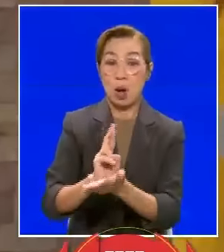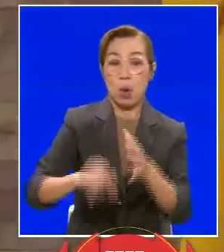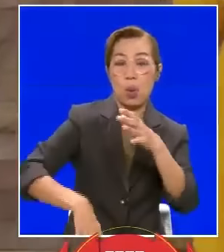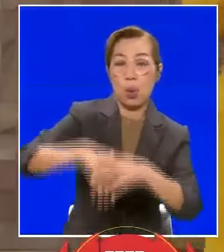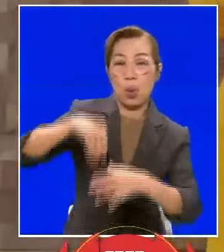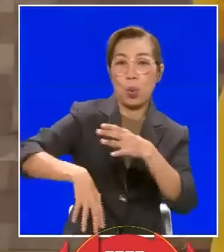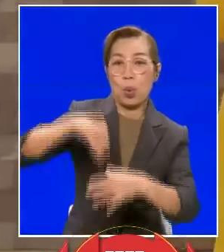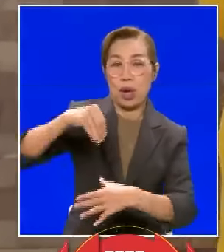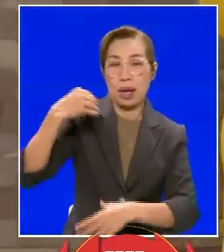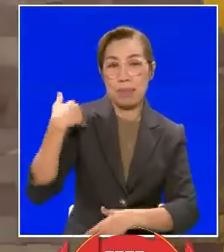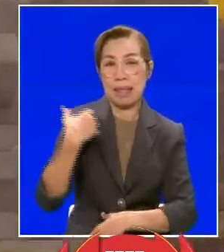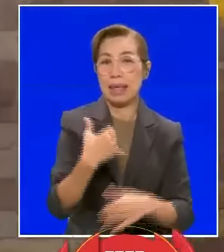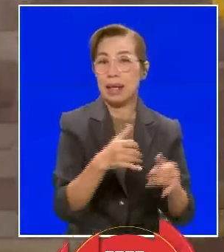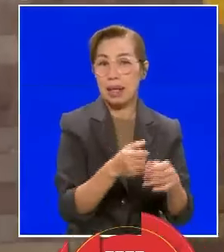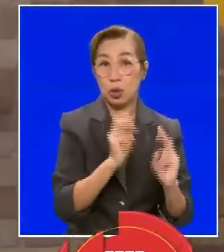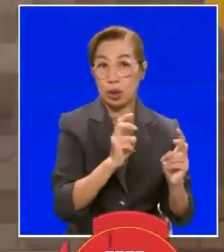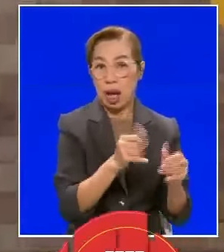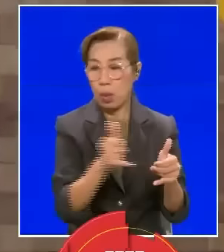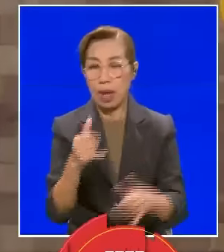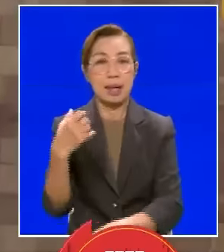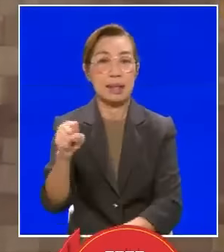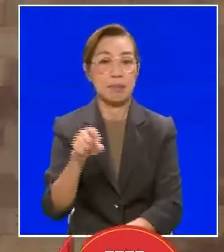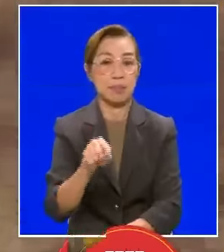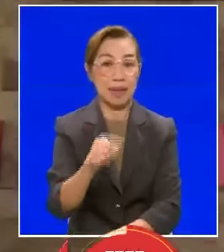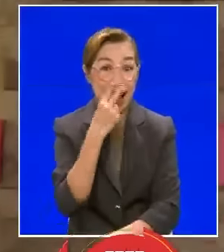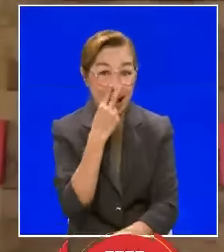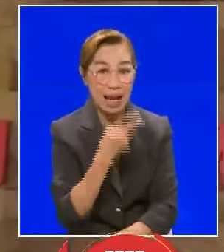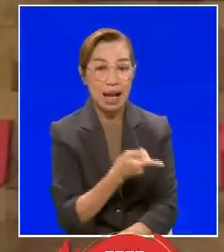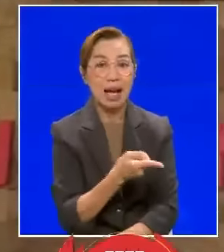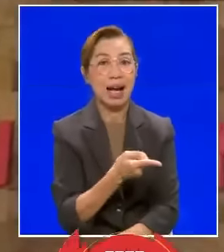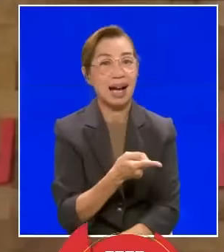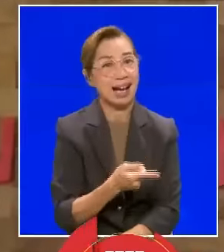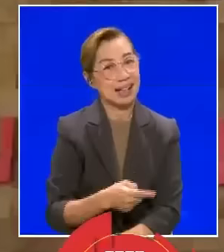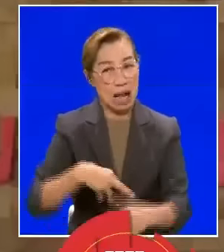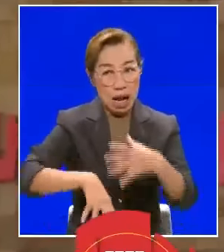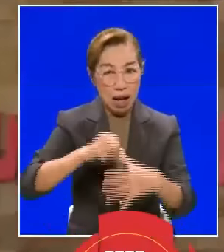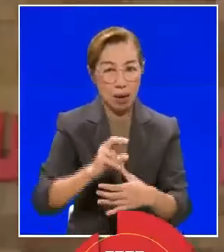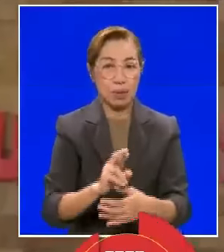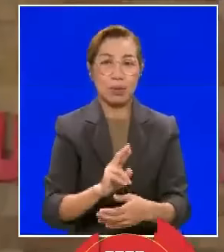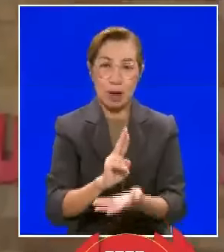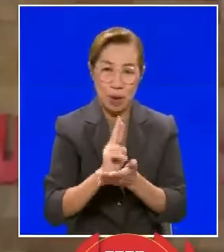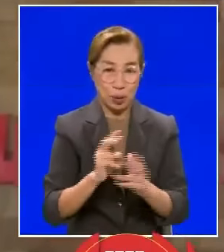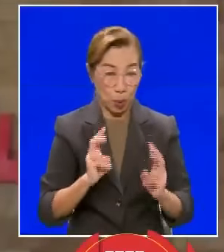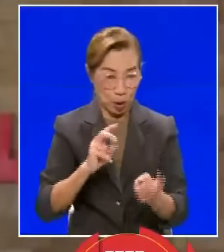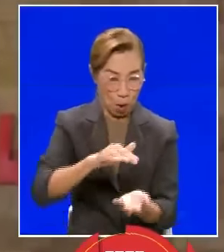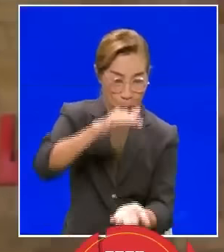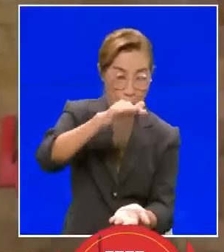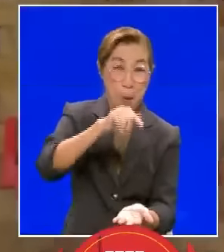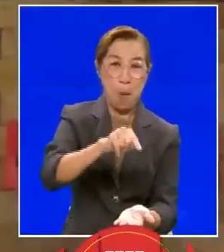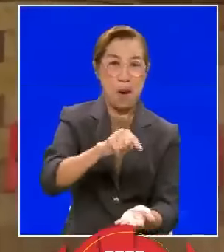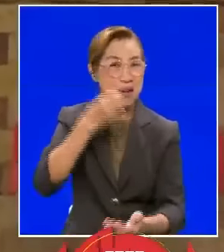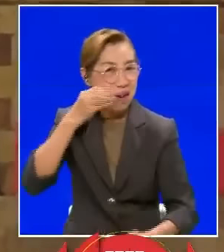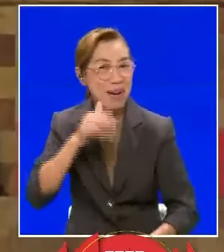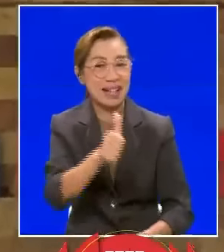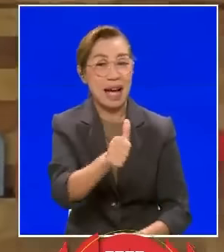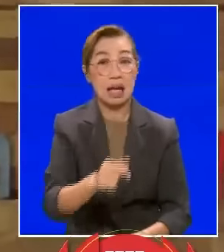ลกันมาลุ้นกันหลังจากที่ปิดเทอมกันไปกว่า2เดือนอุ๊ยเนี่ยหอบหิ้วกลับบ้านตัวนี้จะเท่าเด็กอยู่แล้วนะเขาบอกว่านักเรียนเนี่ยมารอค